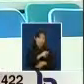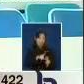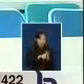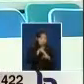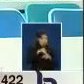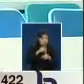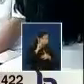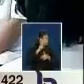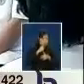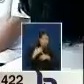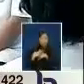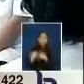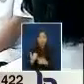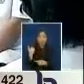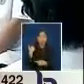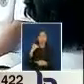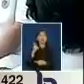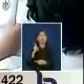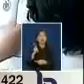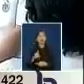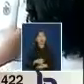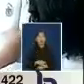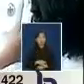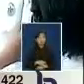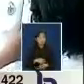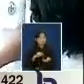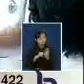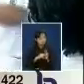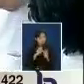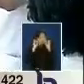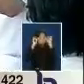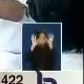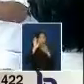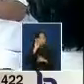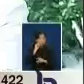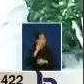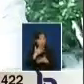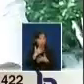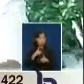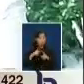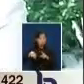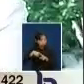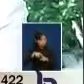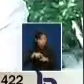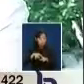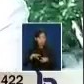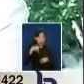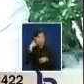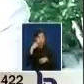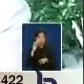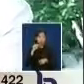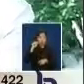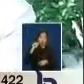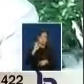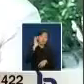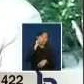ย เพราะฉะนั้นก็คือไม่ใช่แค่เด็กอย่างเดียวแสดงว่าคุณครูต่างๆเหล่านี้ทุกคนก็ต้อง จับพวงมาลัยมาพวงมาลัยที่ขับรถมาเองถูก